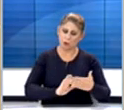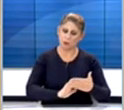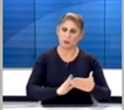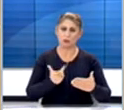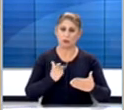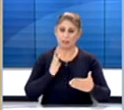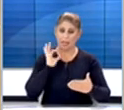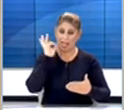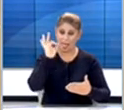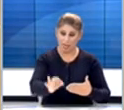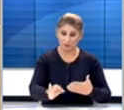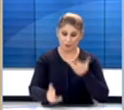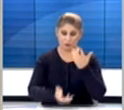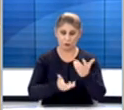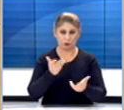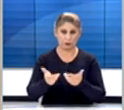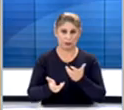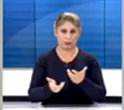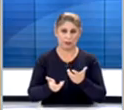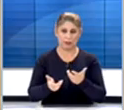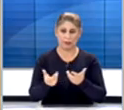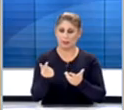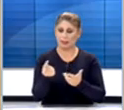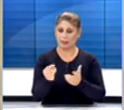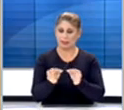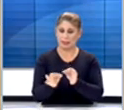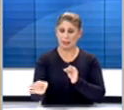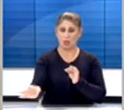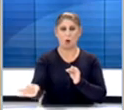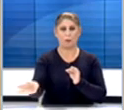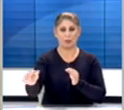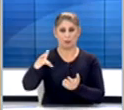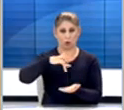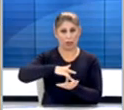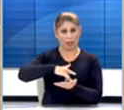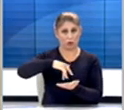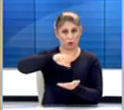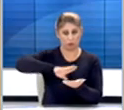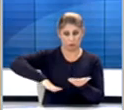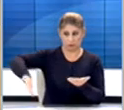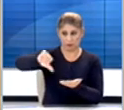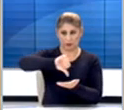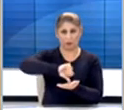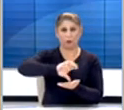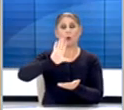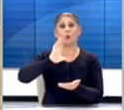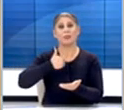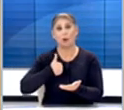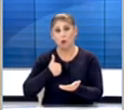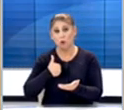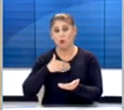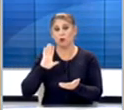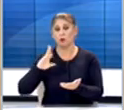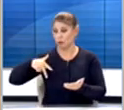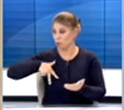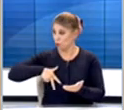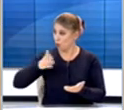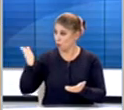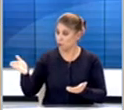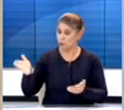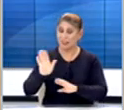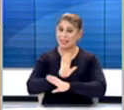έφτασε η φωτιά λίγα χιλιόμετρα από το κέντρο της Αθήνας. Όχι, ούτε εγώ, ούτε ο Υπουργός,